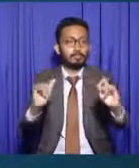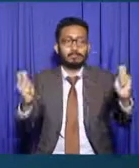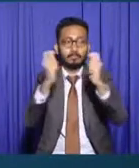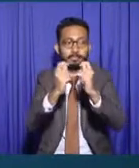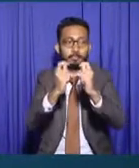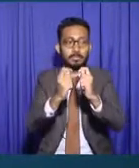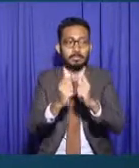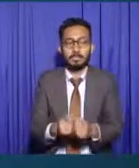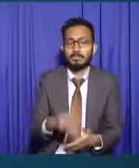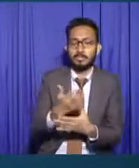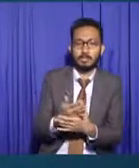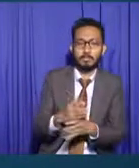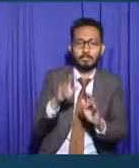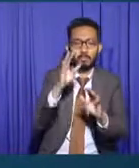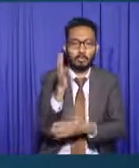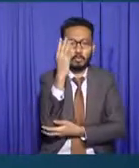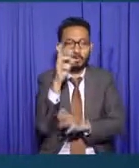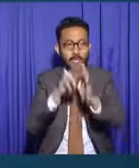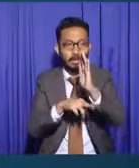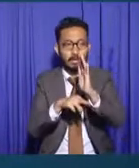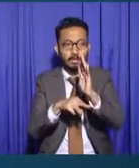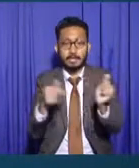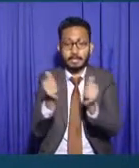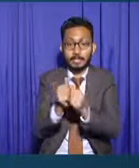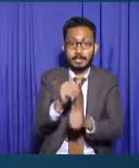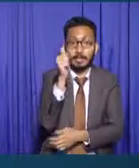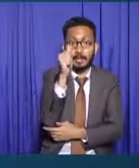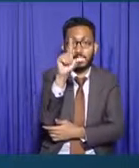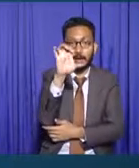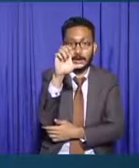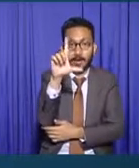sementara pokok rendah dengan alel